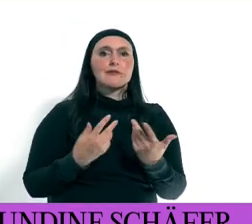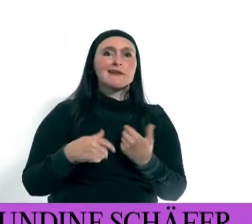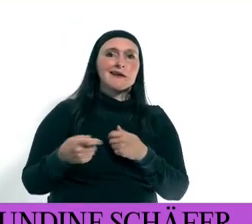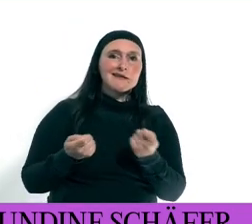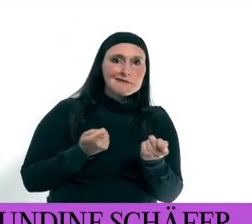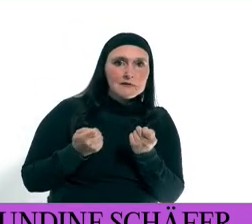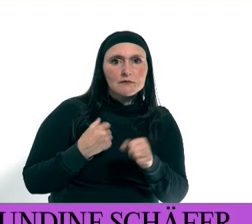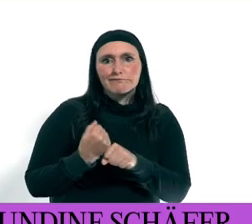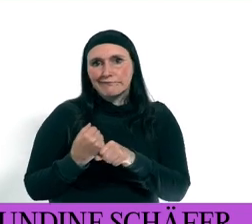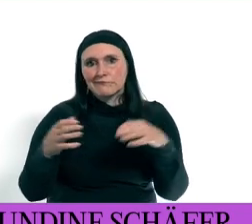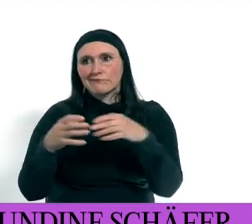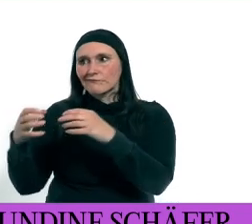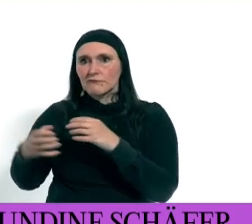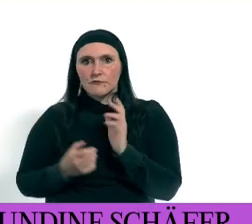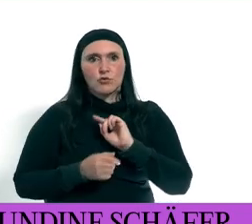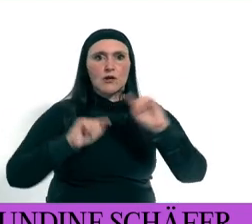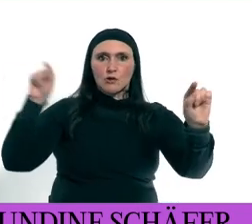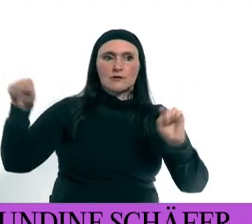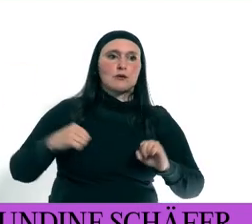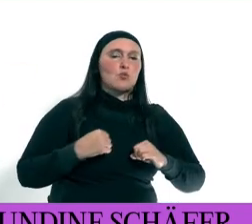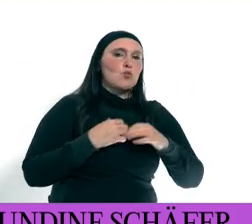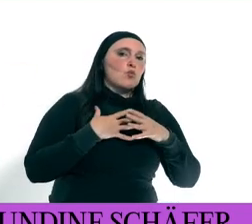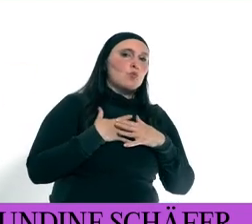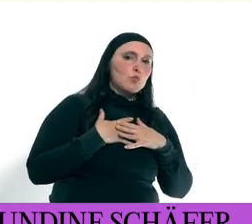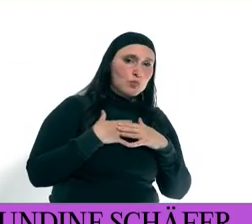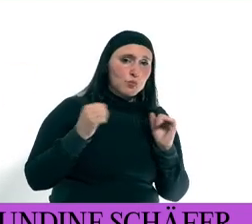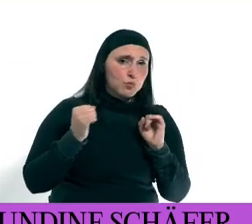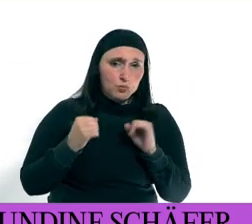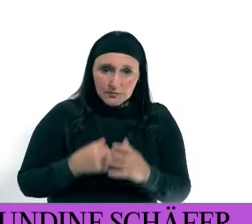organisieren, um das möglich zu machen, was dann noch möglich ist.